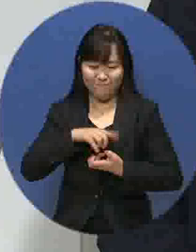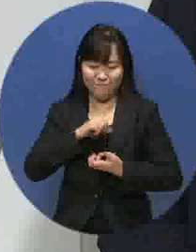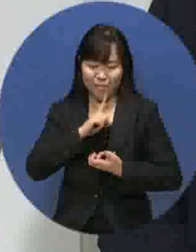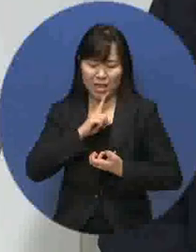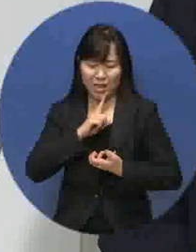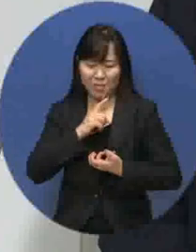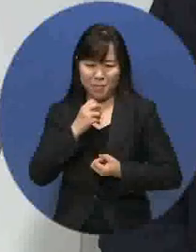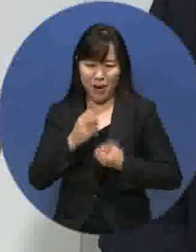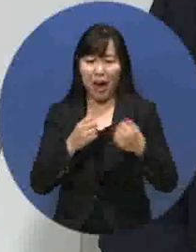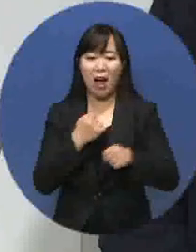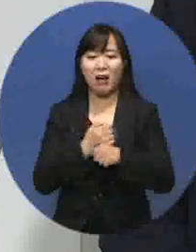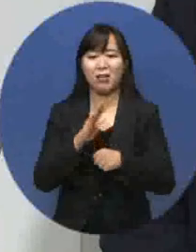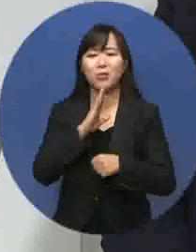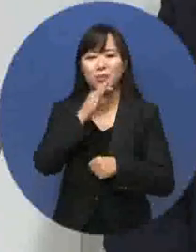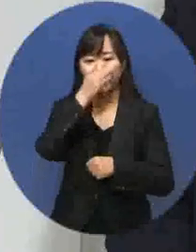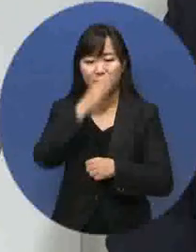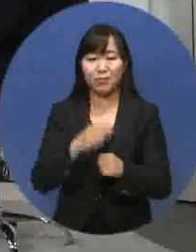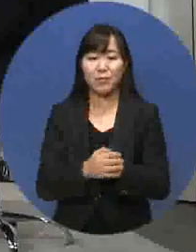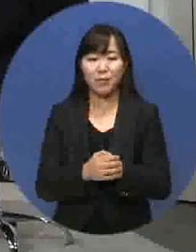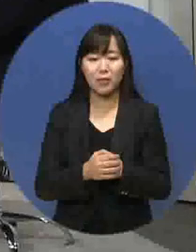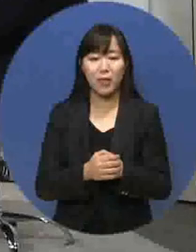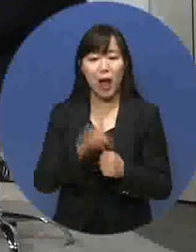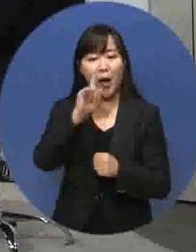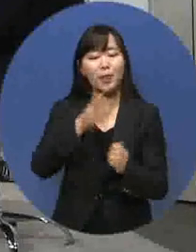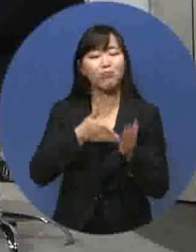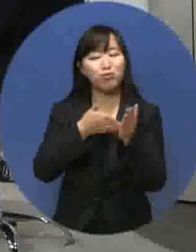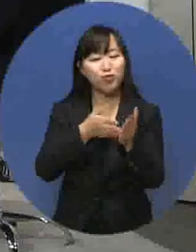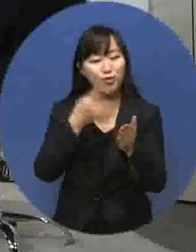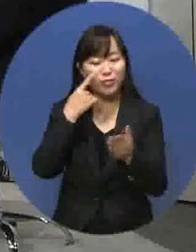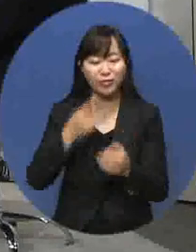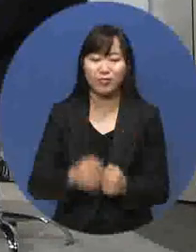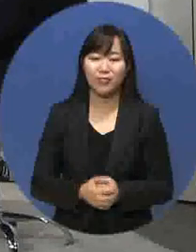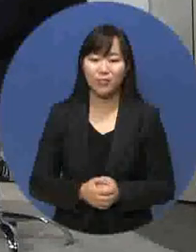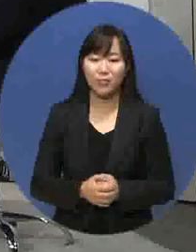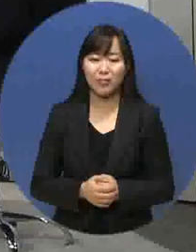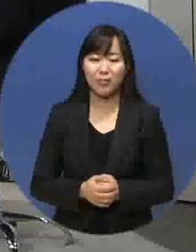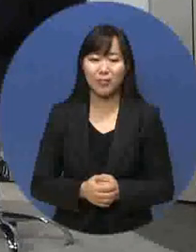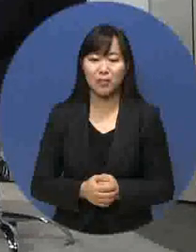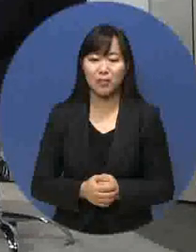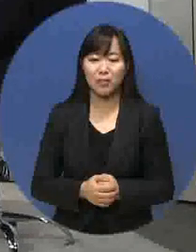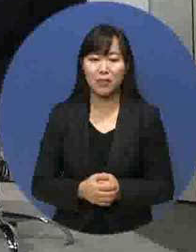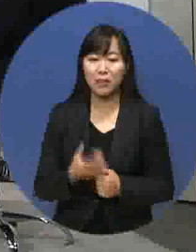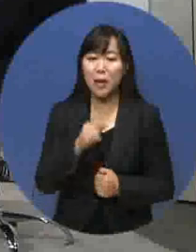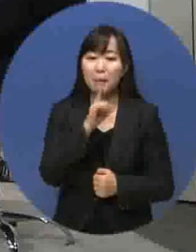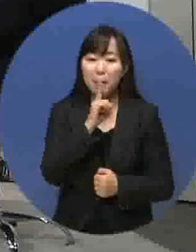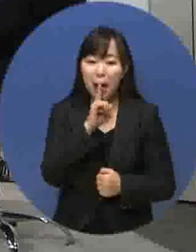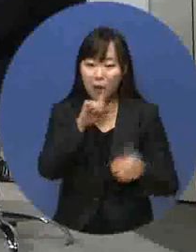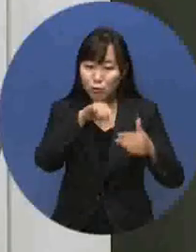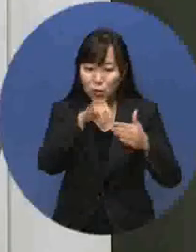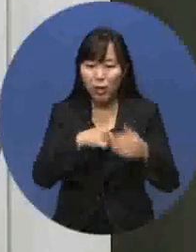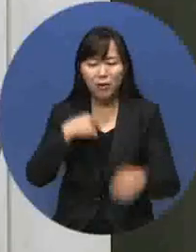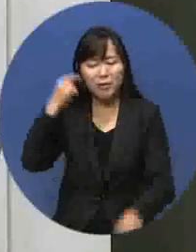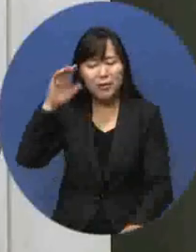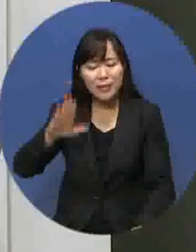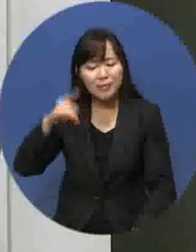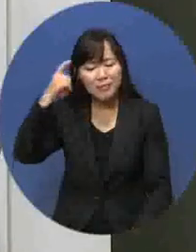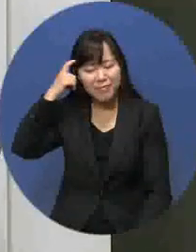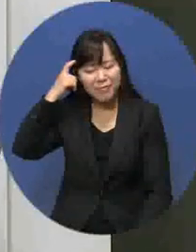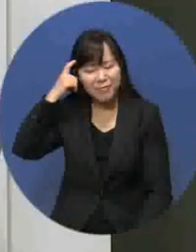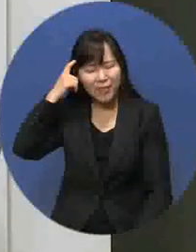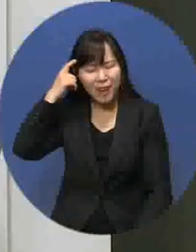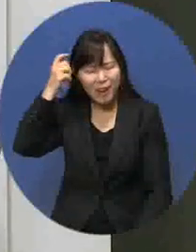굉장히 그 한 가지 주문 좀 해봐야겠네. 네. 그러한 그 대사 중에 지금도